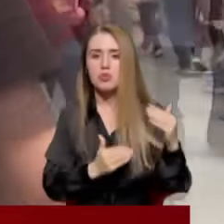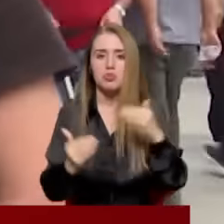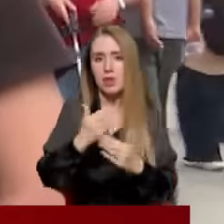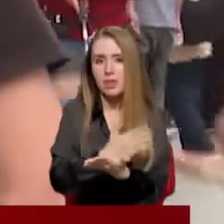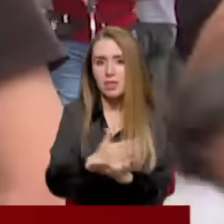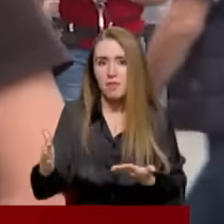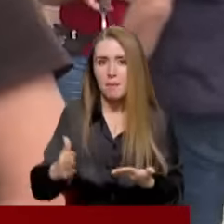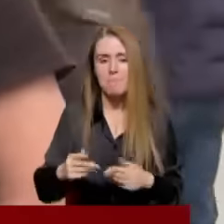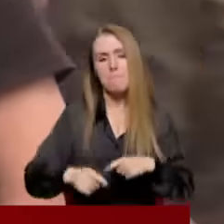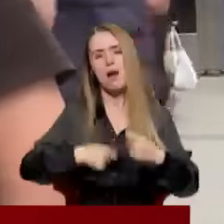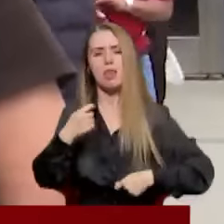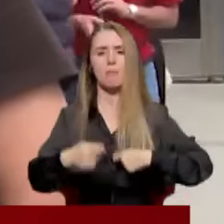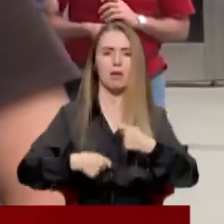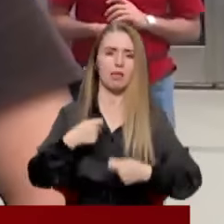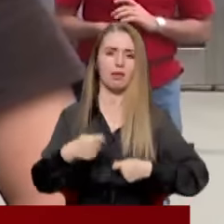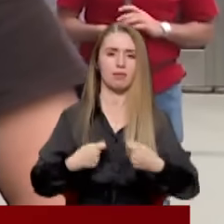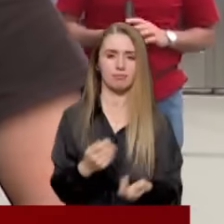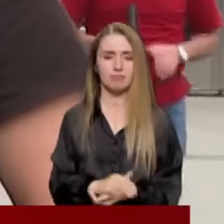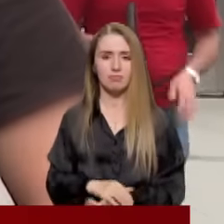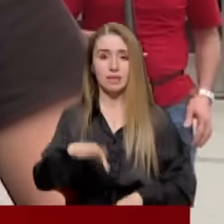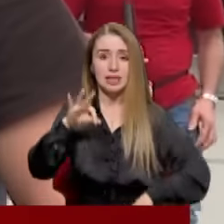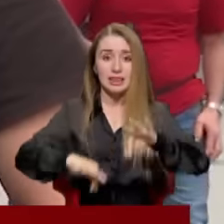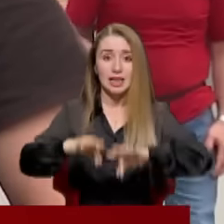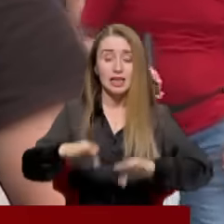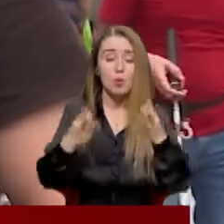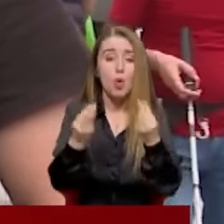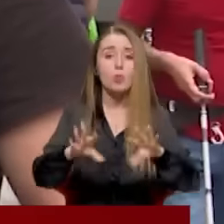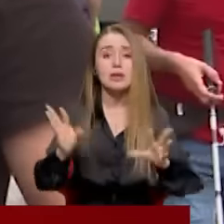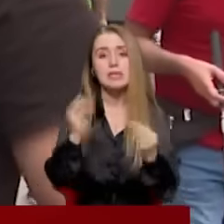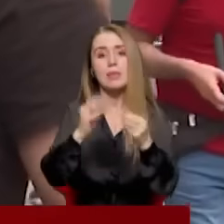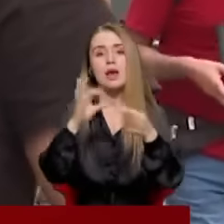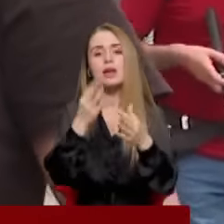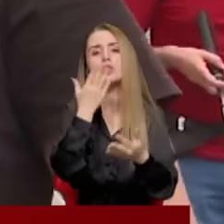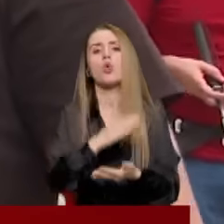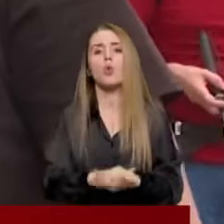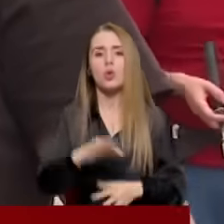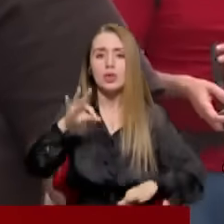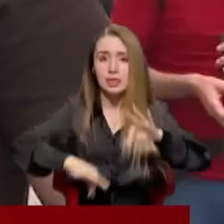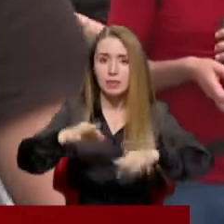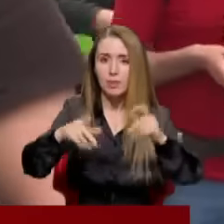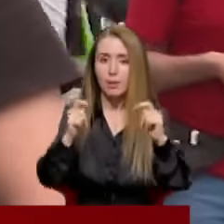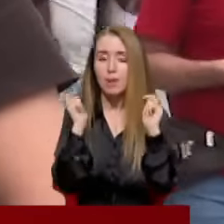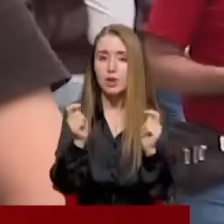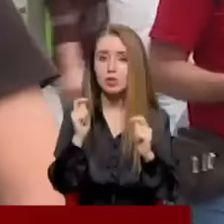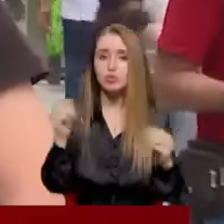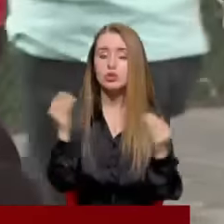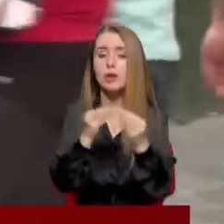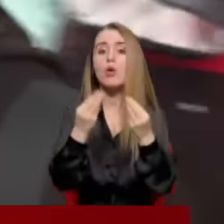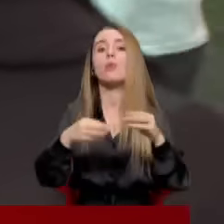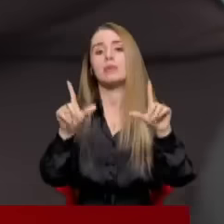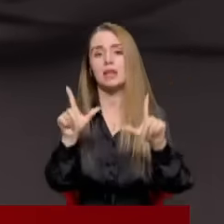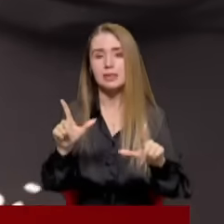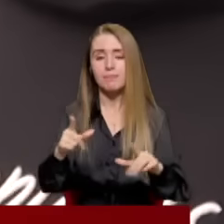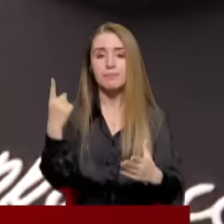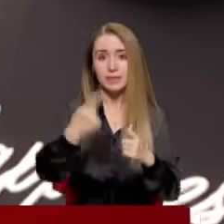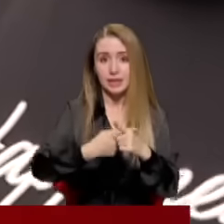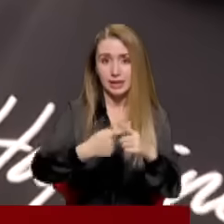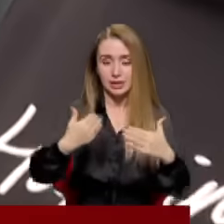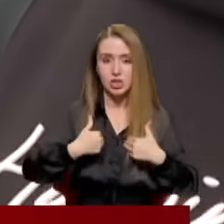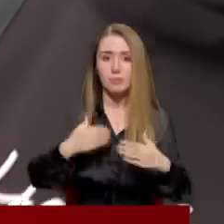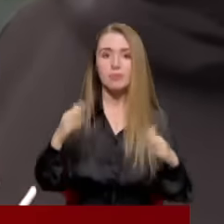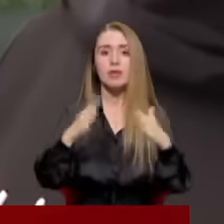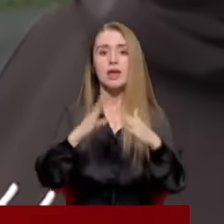zaten. Bahane bu öyle, hani denetim olmazsa zaten zamla alakası yok. Denetim yapacaksın ki zamlar olmayacak. Mesela kiracıyız.